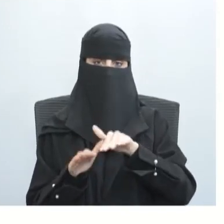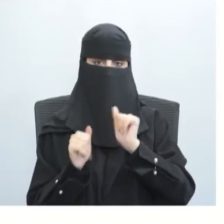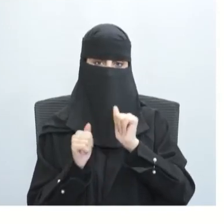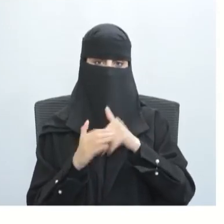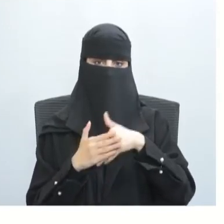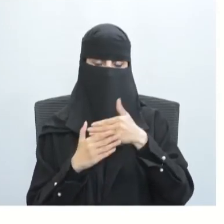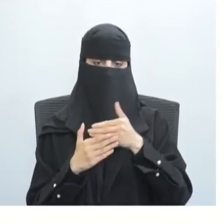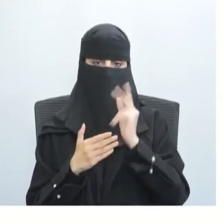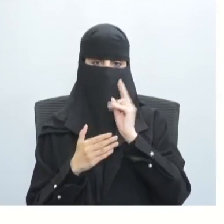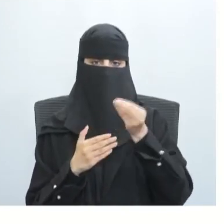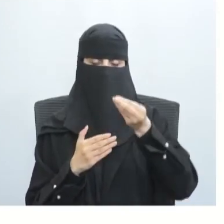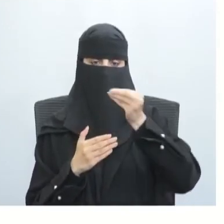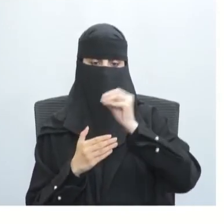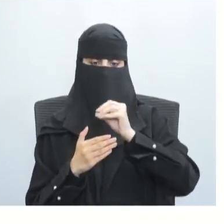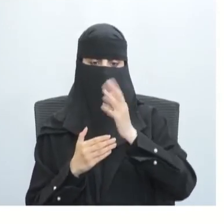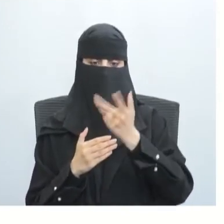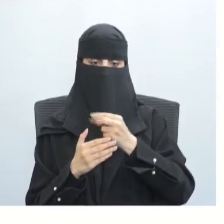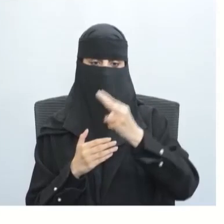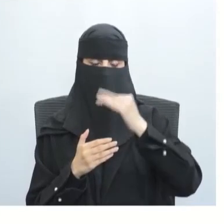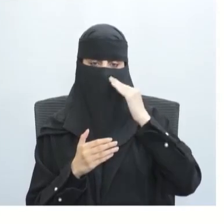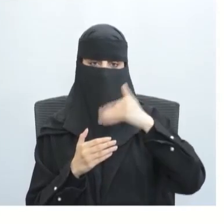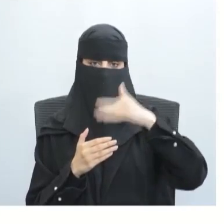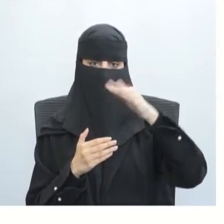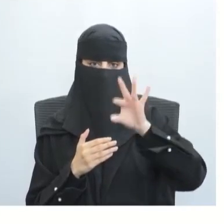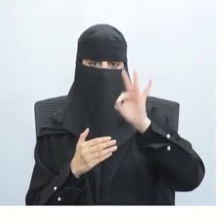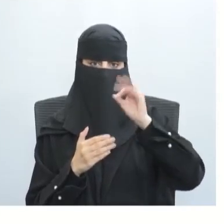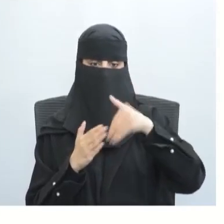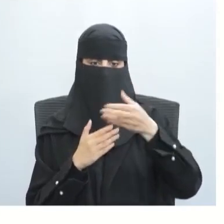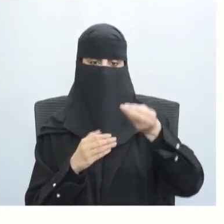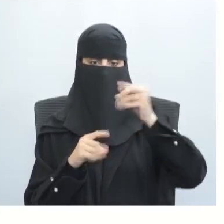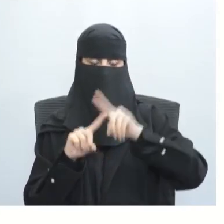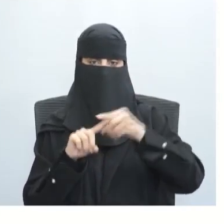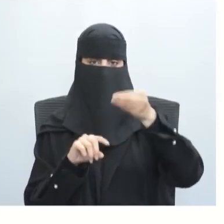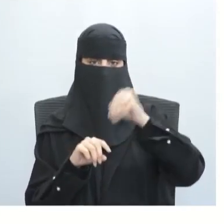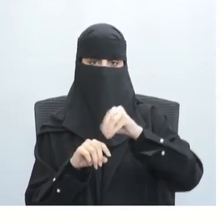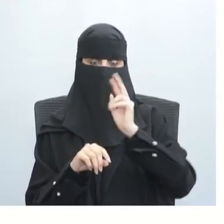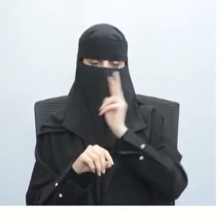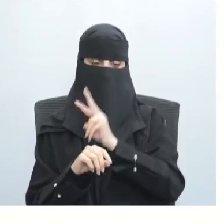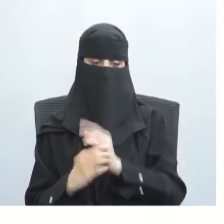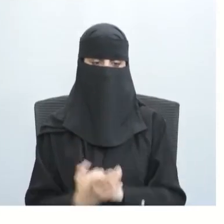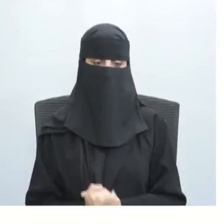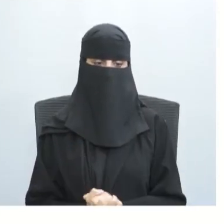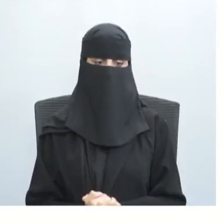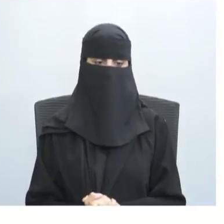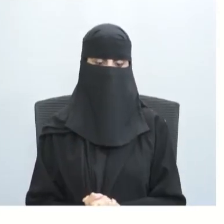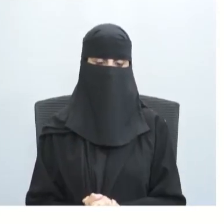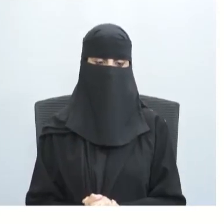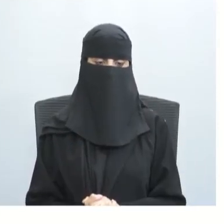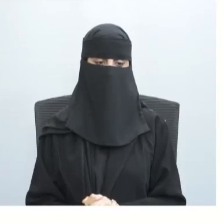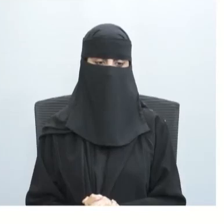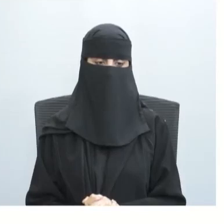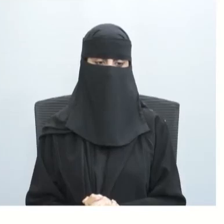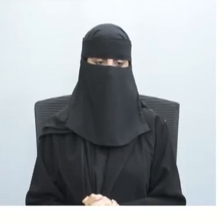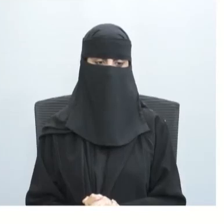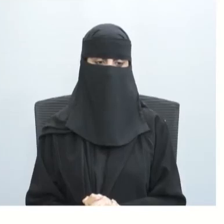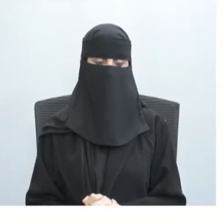ثم منها الفلترز نختار اد فلتر بعد ذلك اضافه